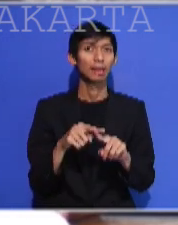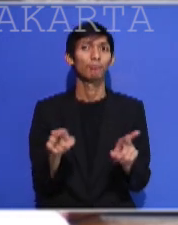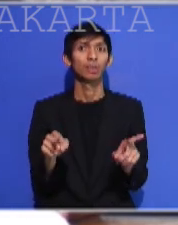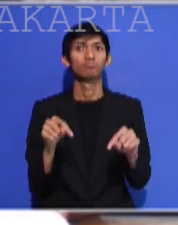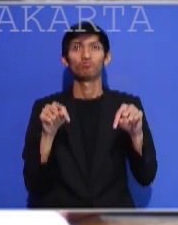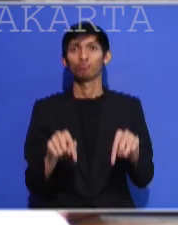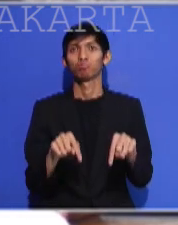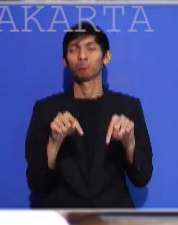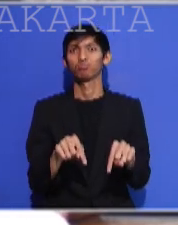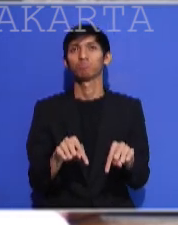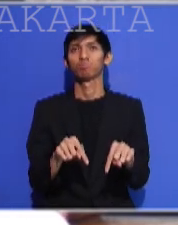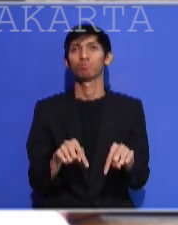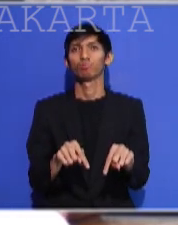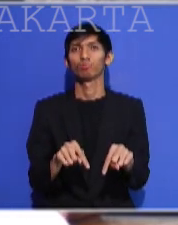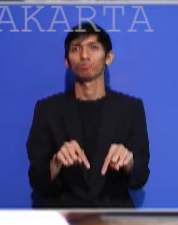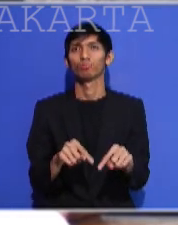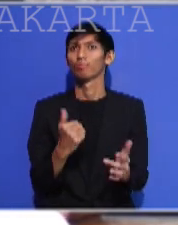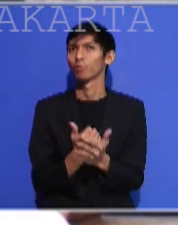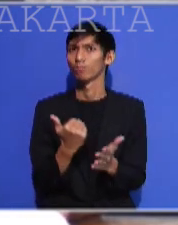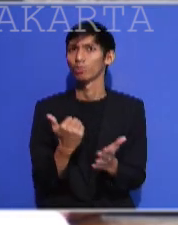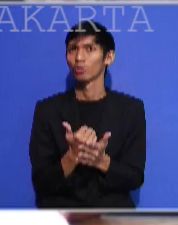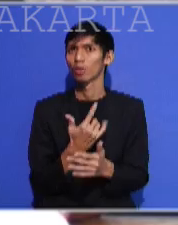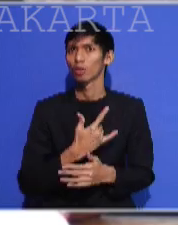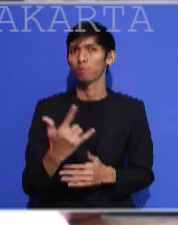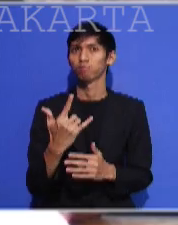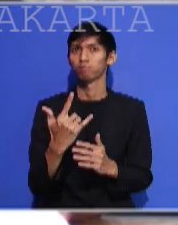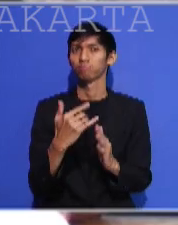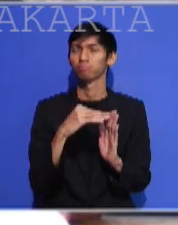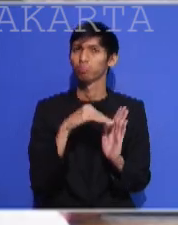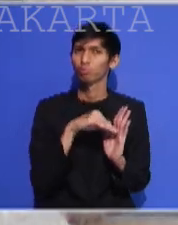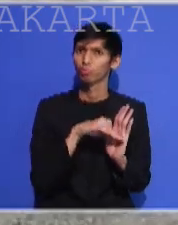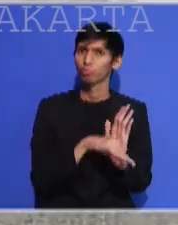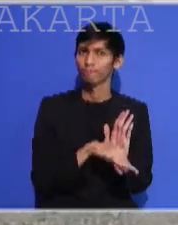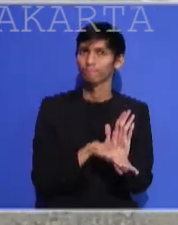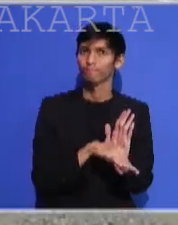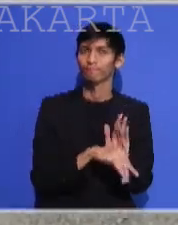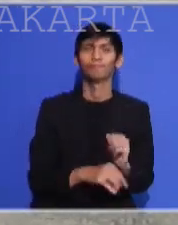Suroloyo di momen satu suro ini ternyata terus Mengalami penurunan setiap